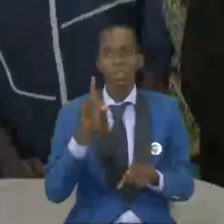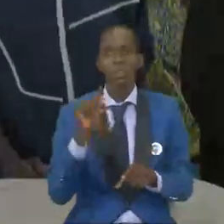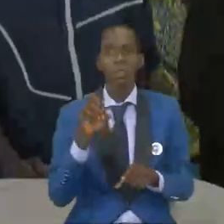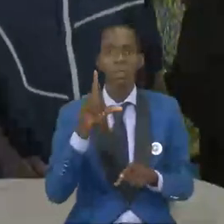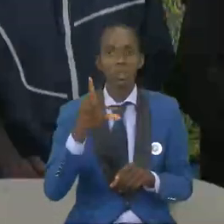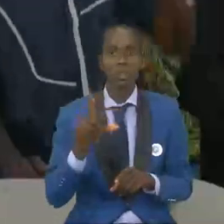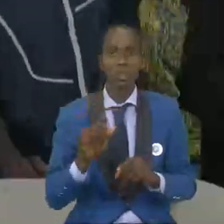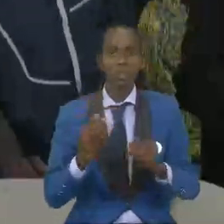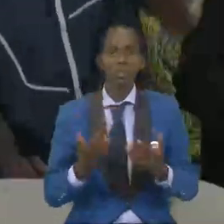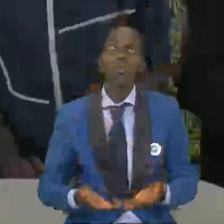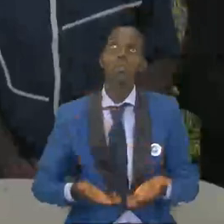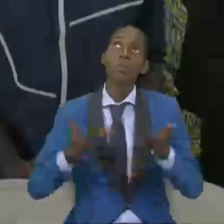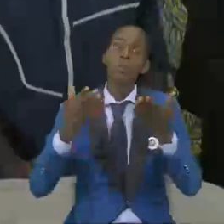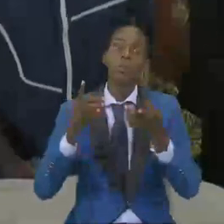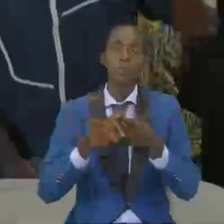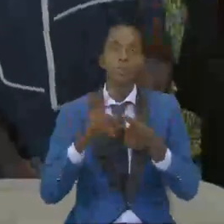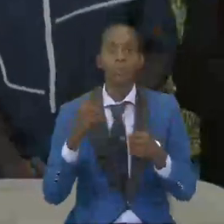consacrés,